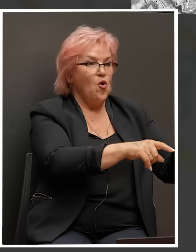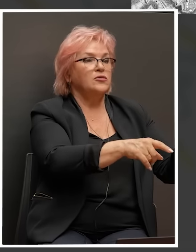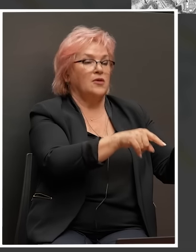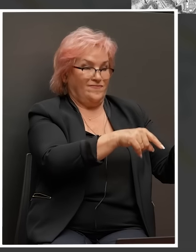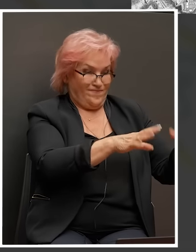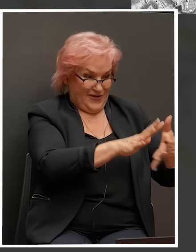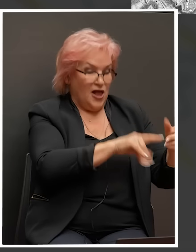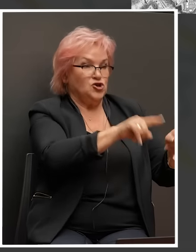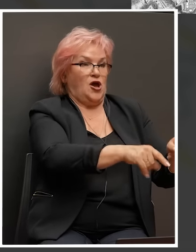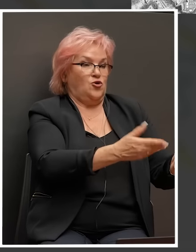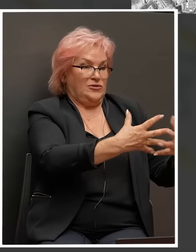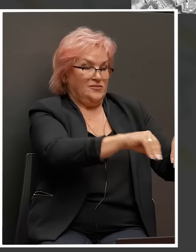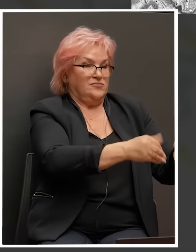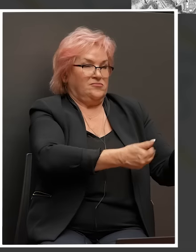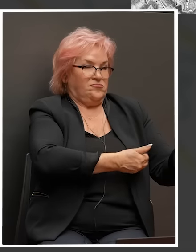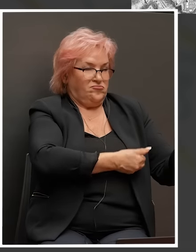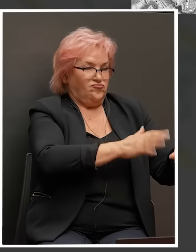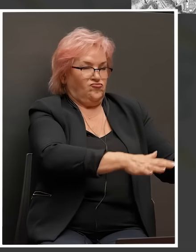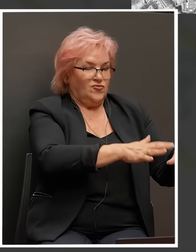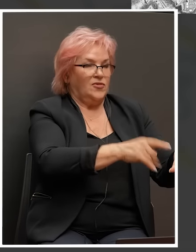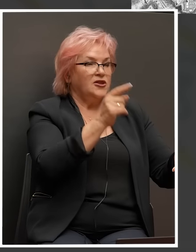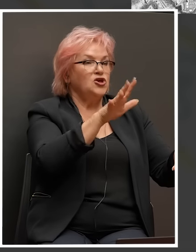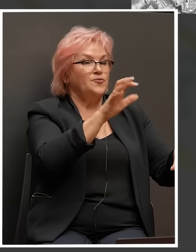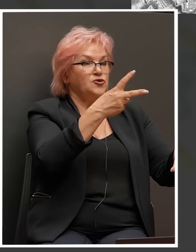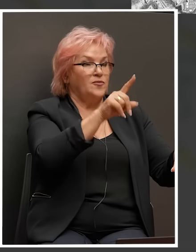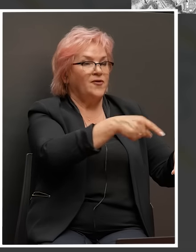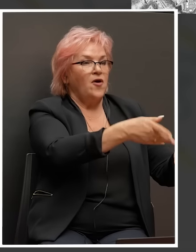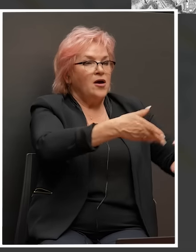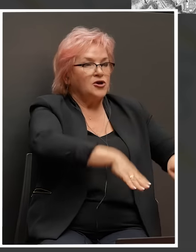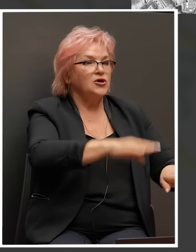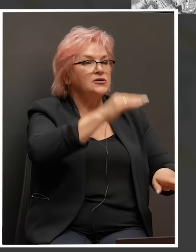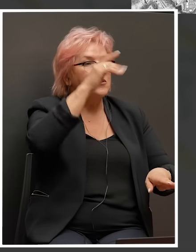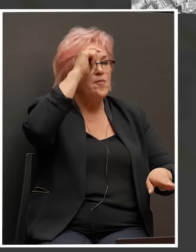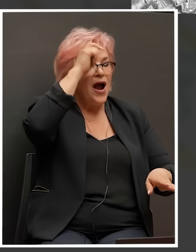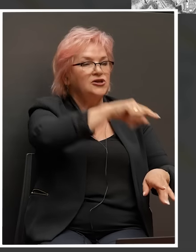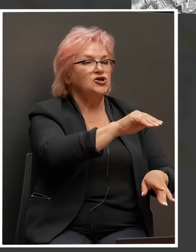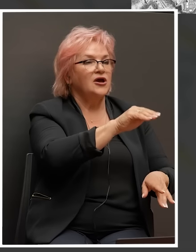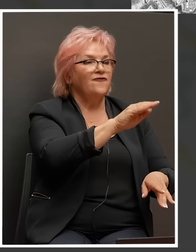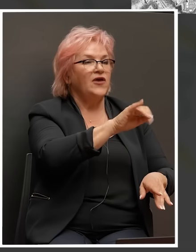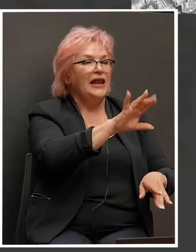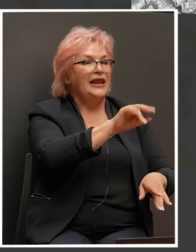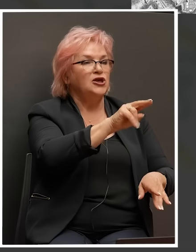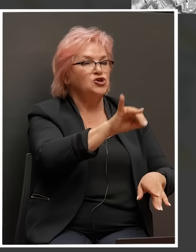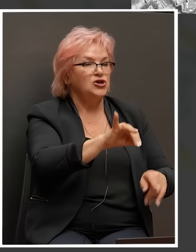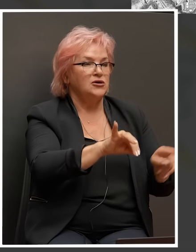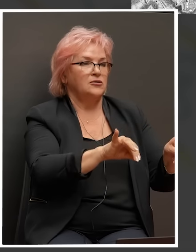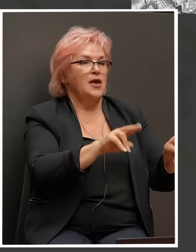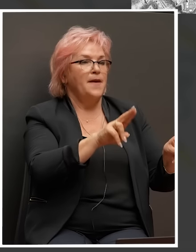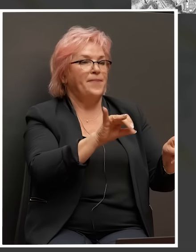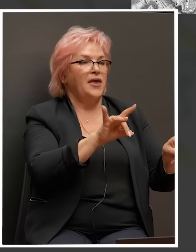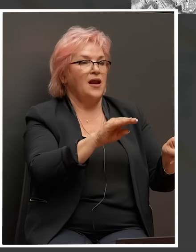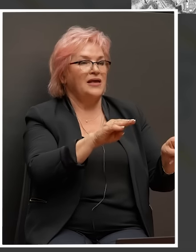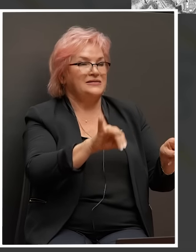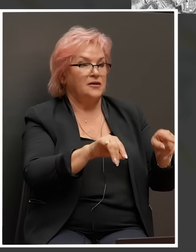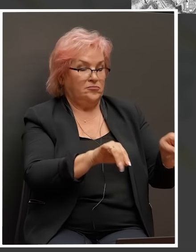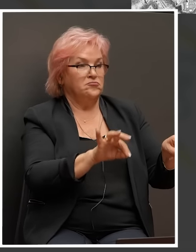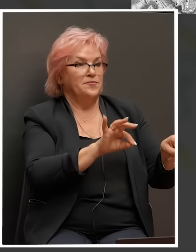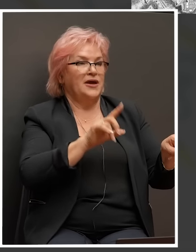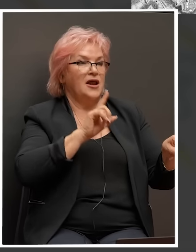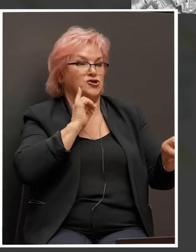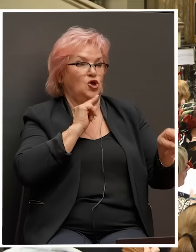живут. В 1521 году там рождается мальчик, который называют Феличе. Фамилия у него Перетти. И этот